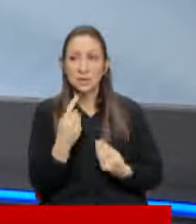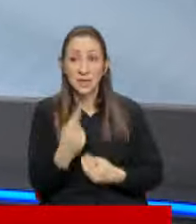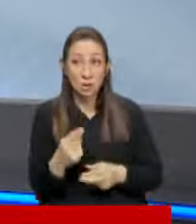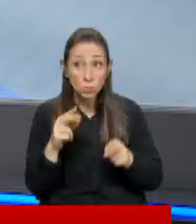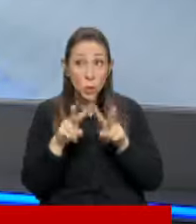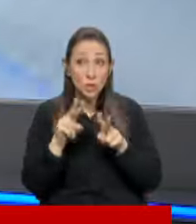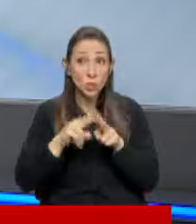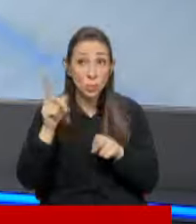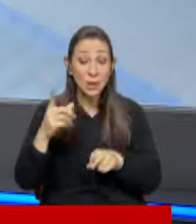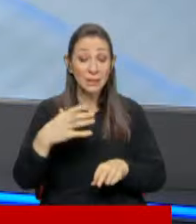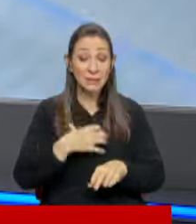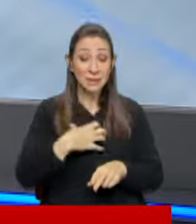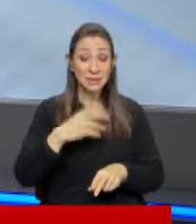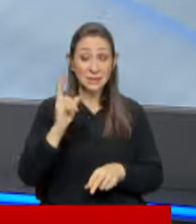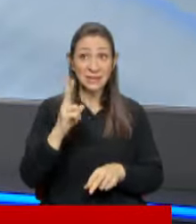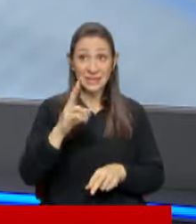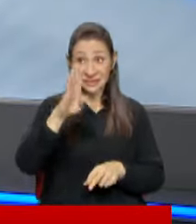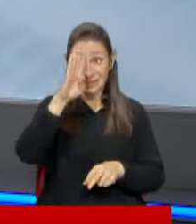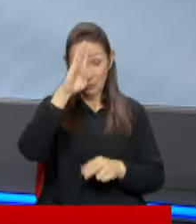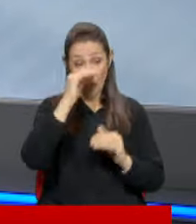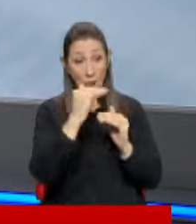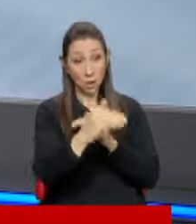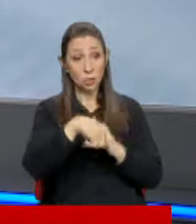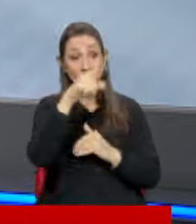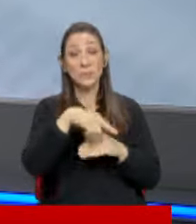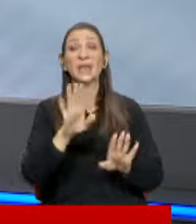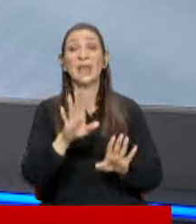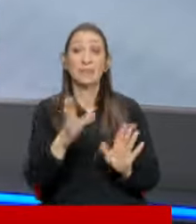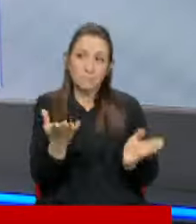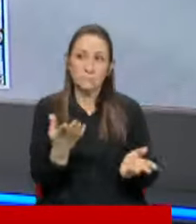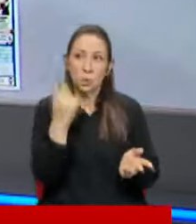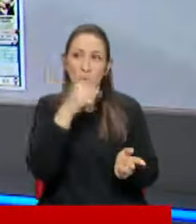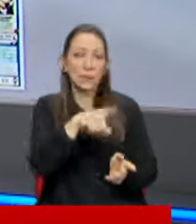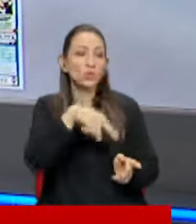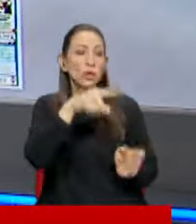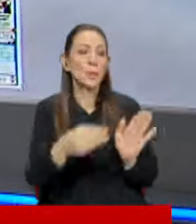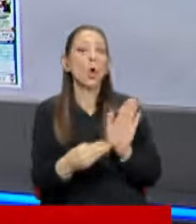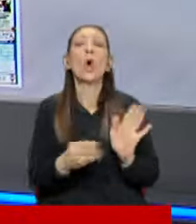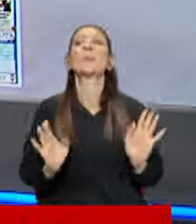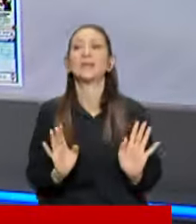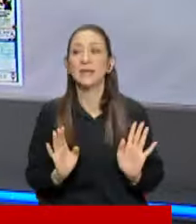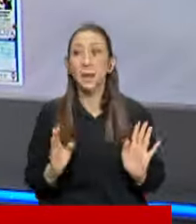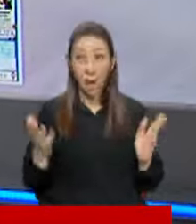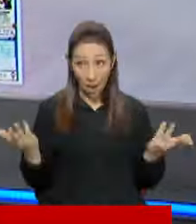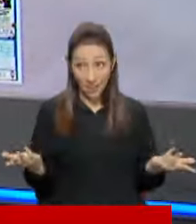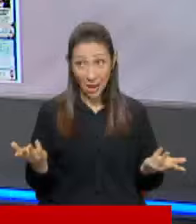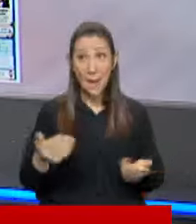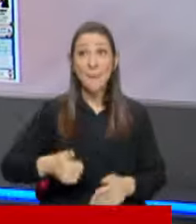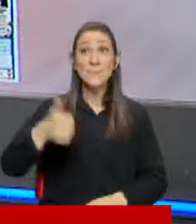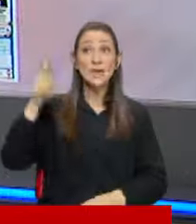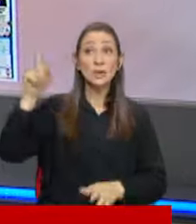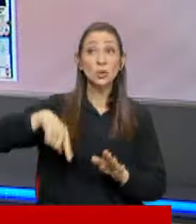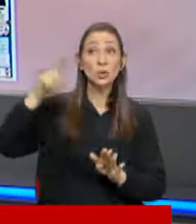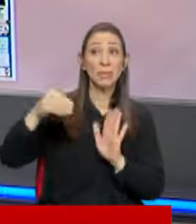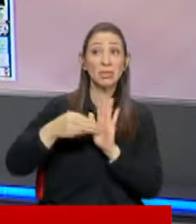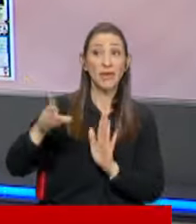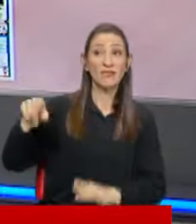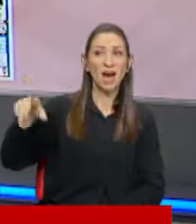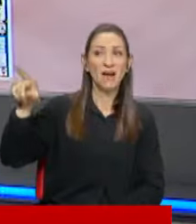Murat Kurum. Kendisinin İstanbul halkının gündeminde değil. Dolayısıyla kendisi de gündemini alamadı. Ama bakanlığın gündeminde